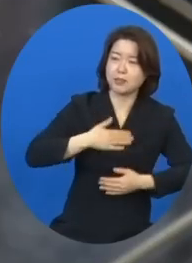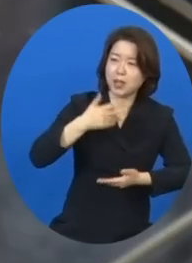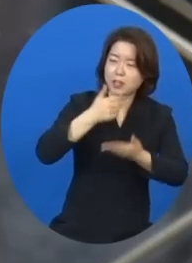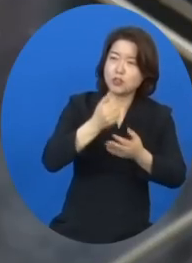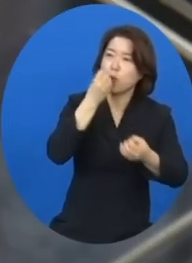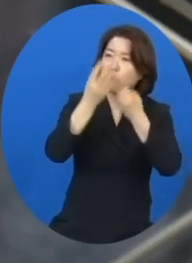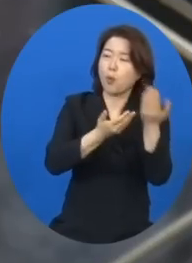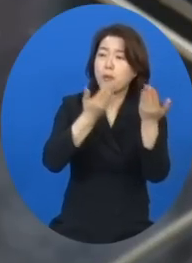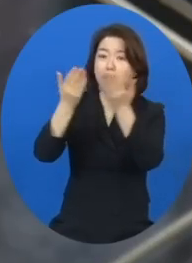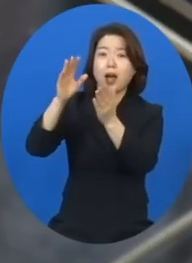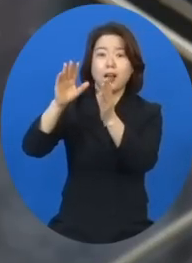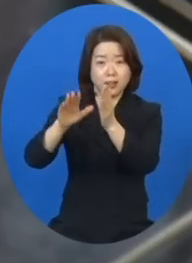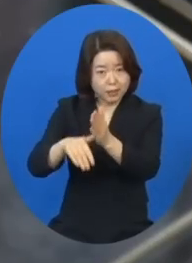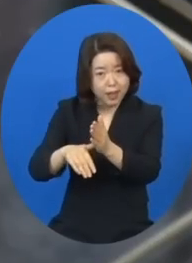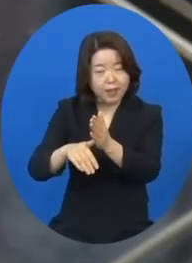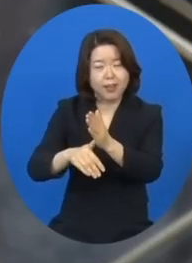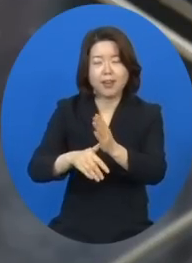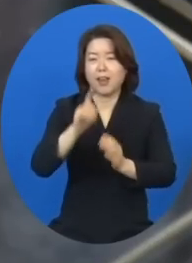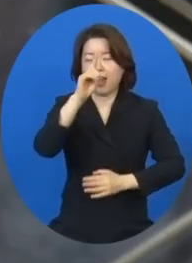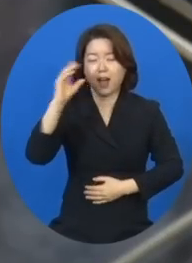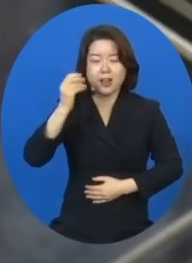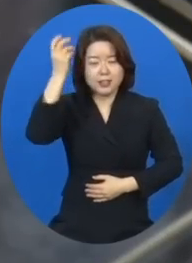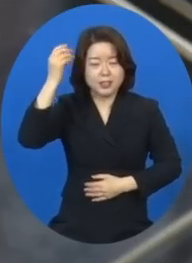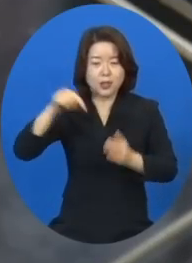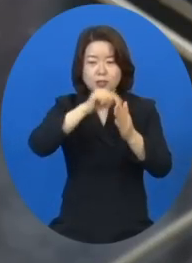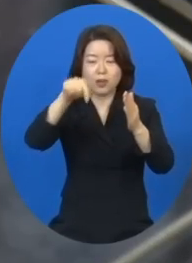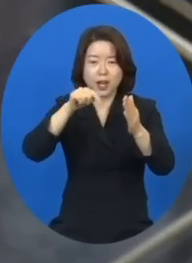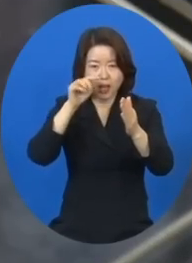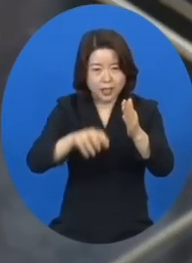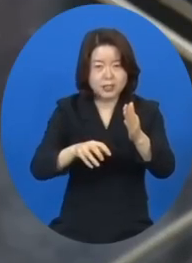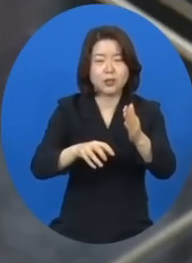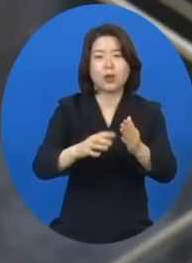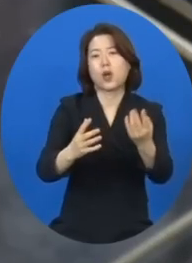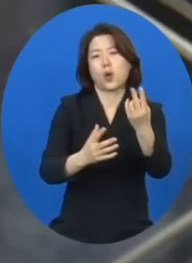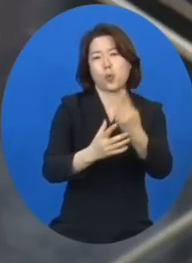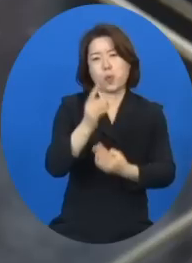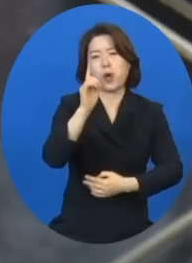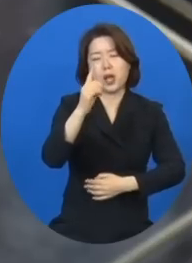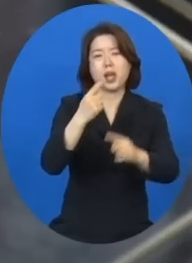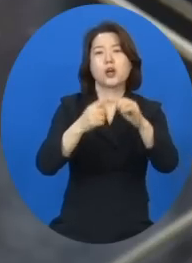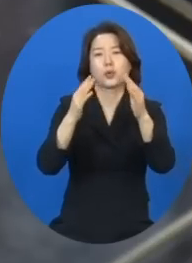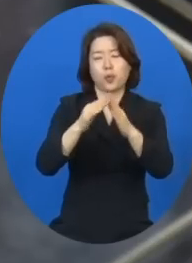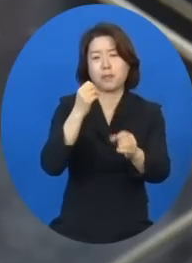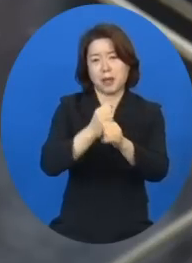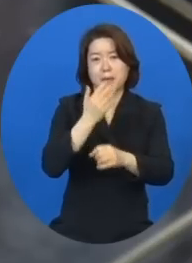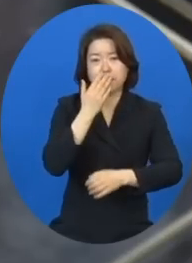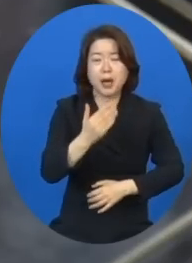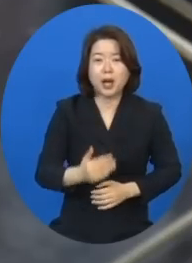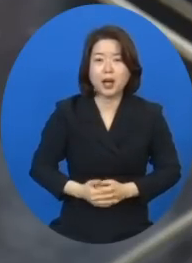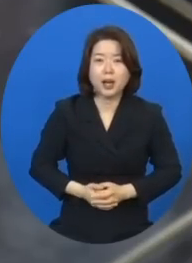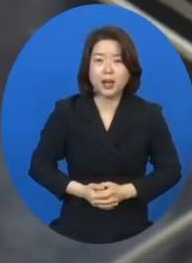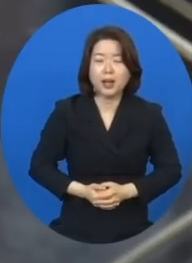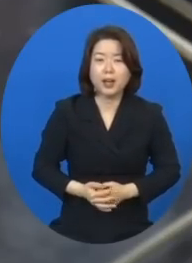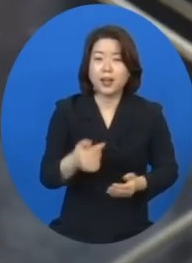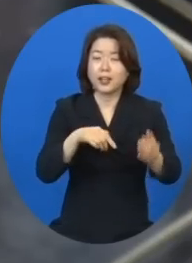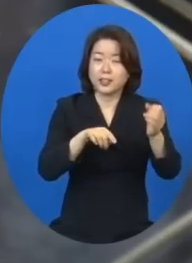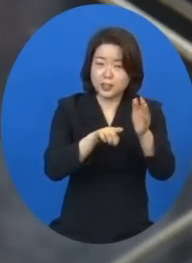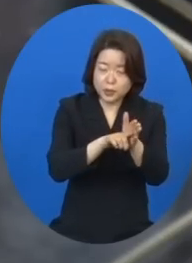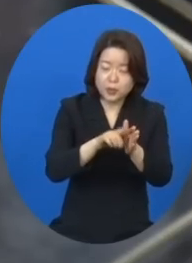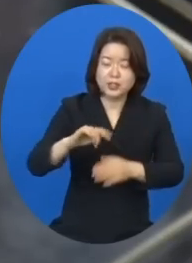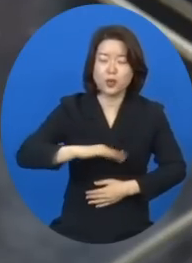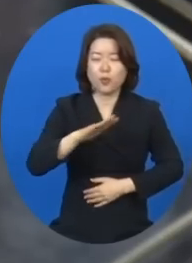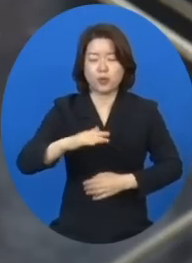한 성령 안에서 하나 된 교회가 될 수 있는 것입니다. 그러기 위해 우리에게 확실한 노력이 필요해요.